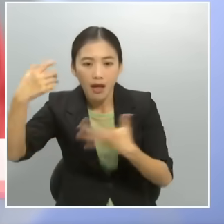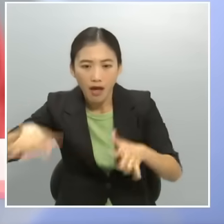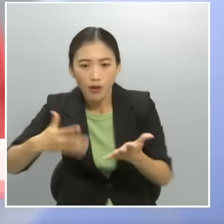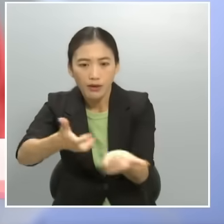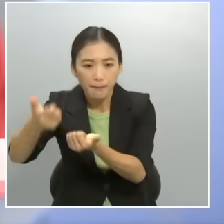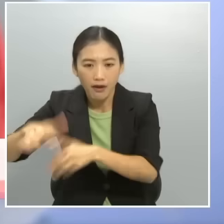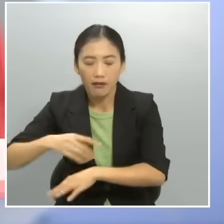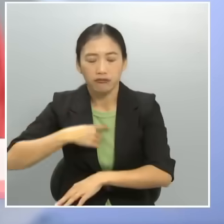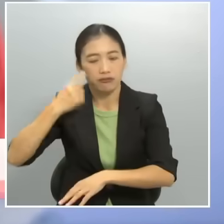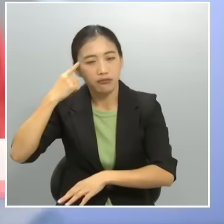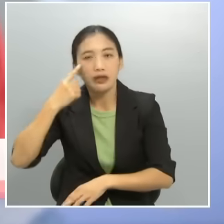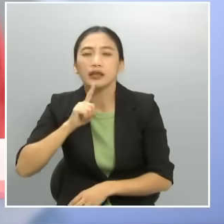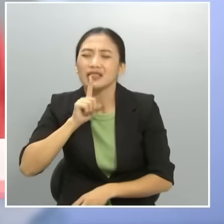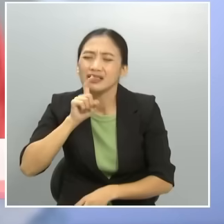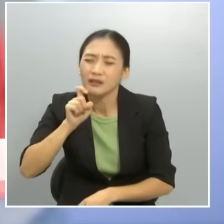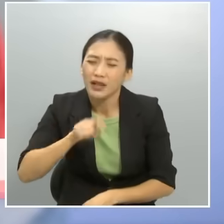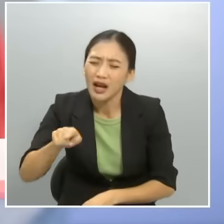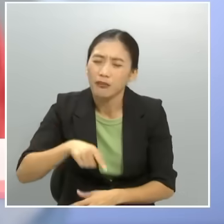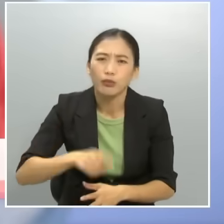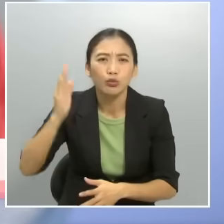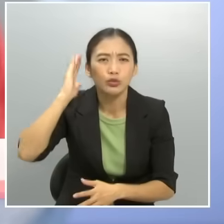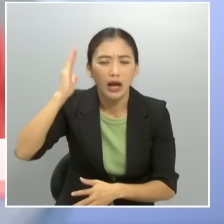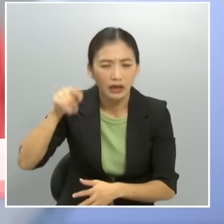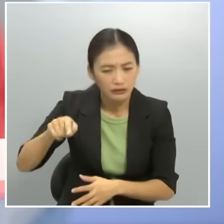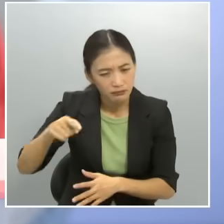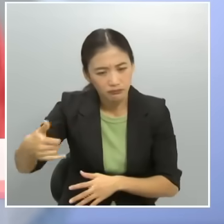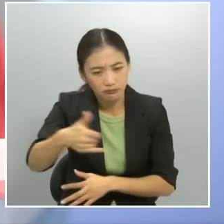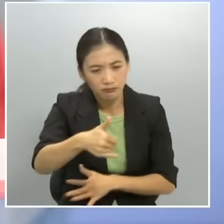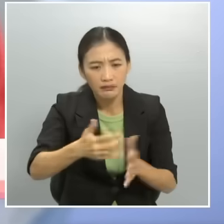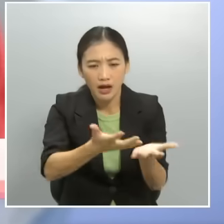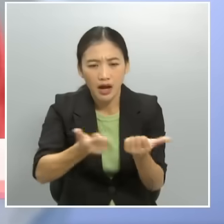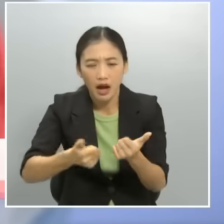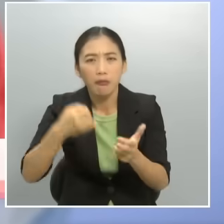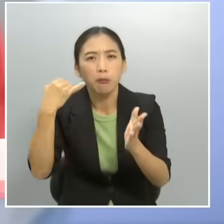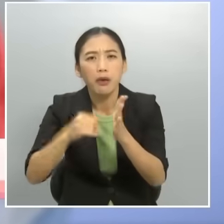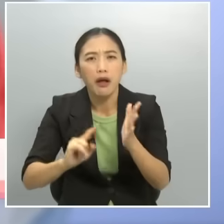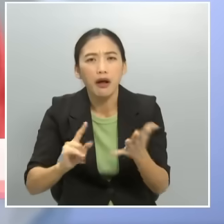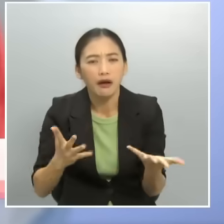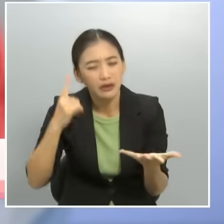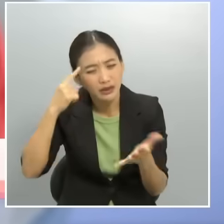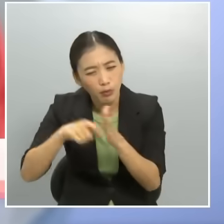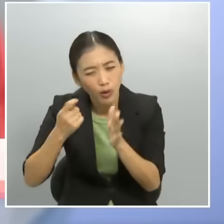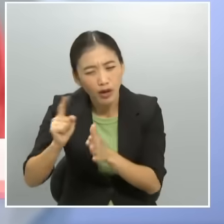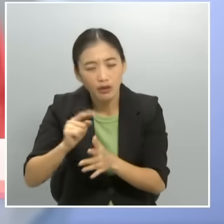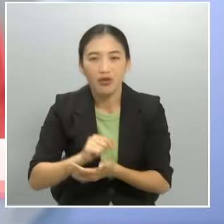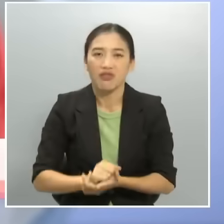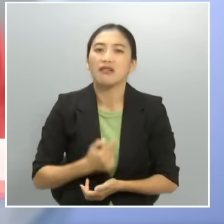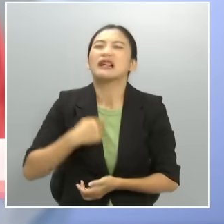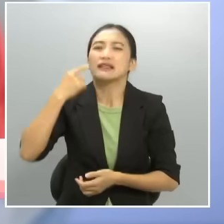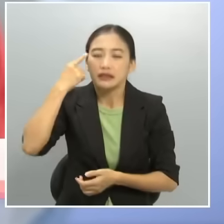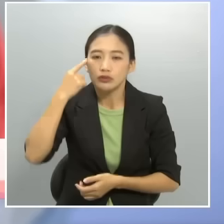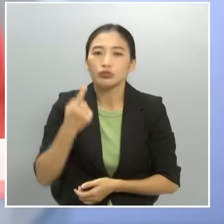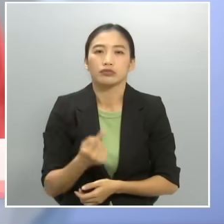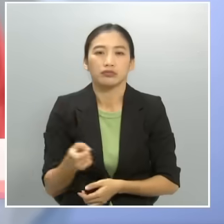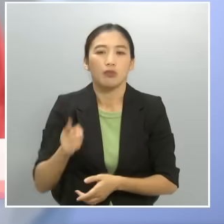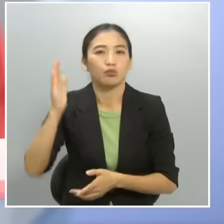ออะไร อาจจะเป็นเพราะน่าจะหลักๆเลยน่าจะโมโหที่แม่น้องบอกเลิกเขาคบกันมา